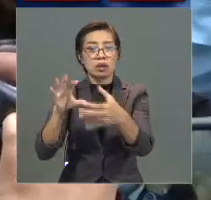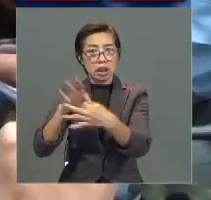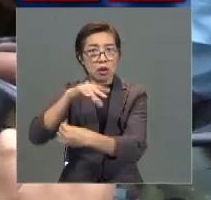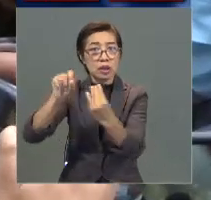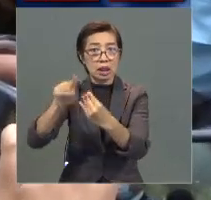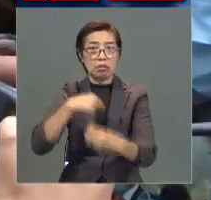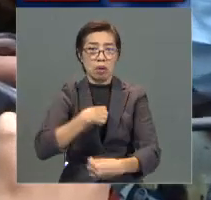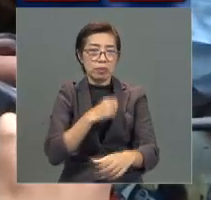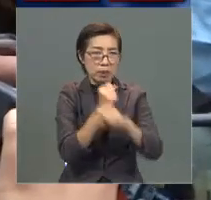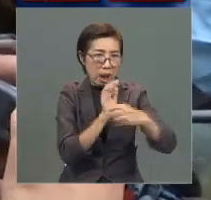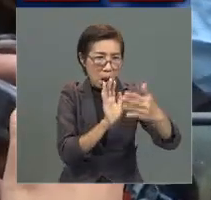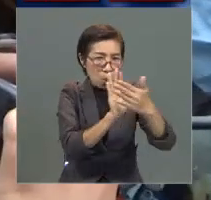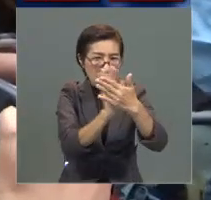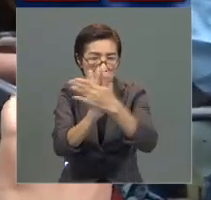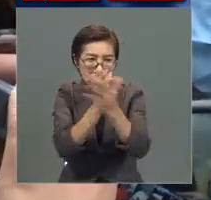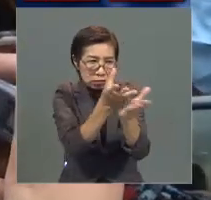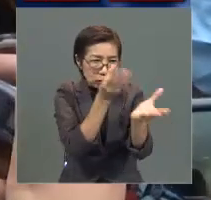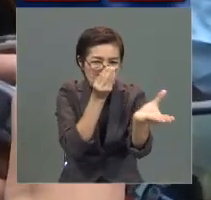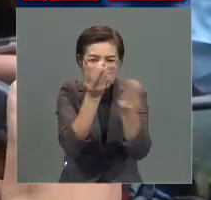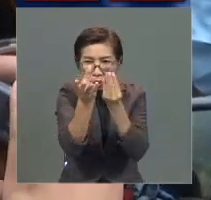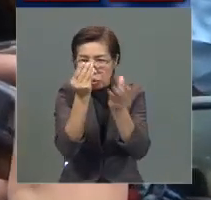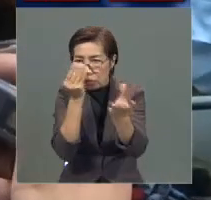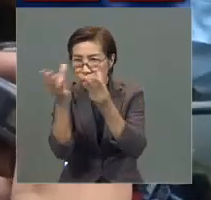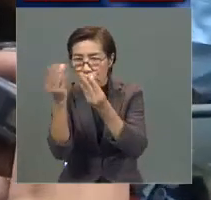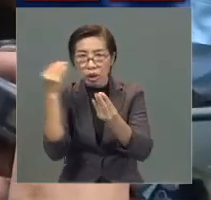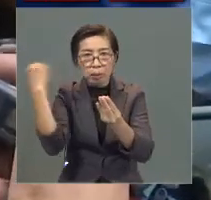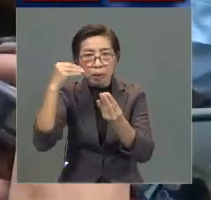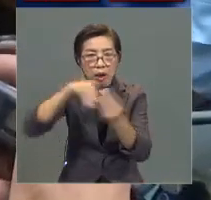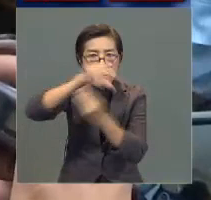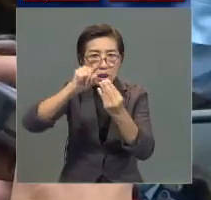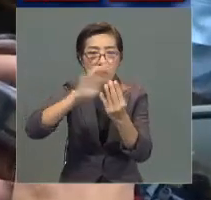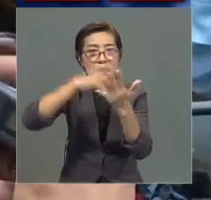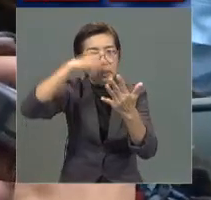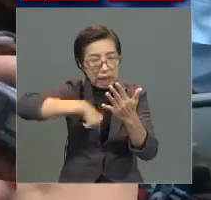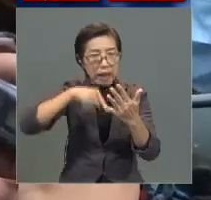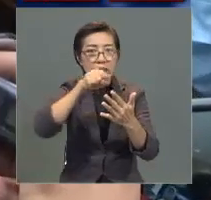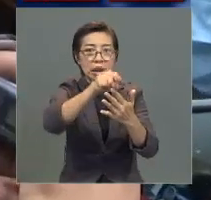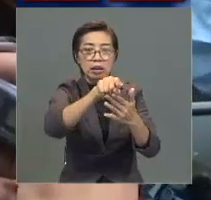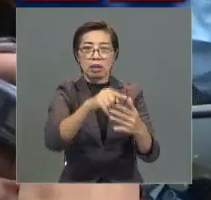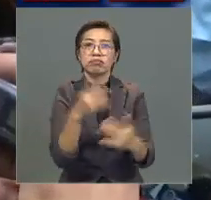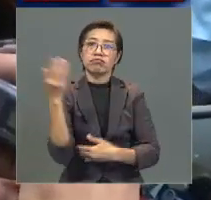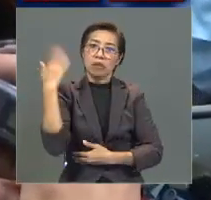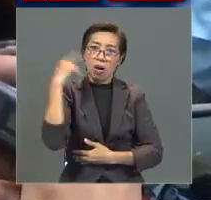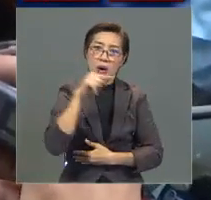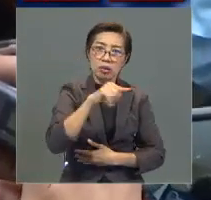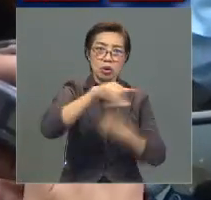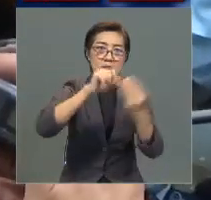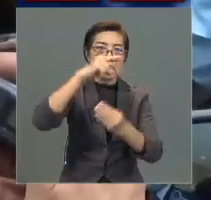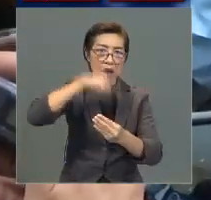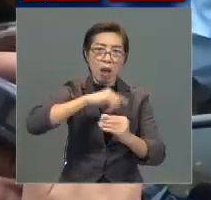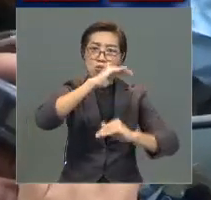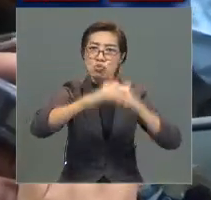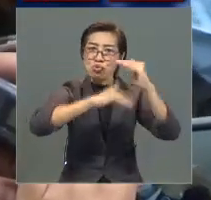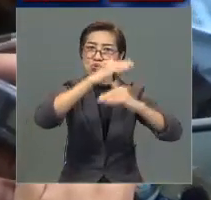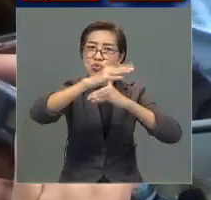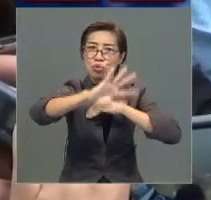ษฐกิจเพราะนั้นผมก็ซึมซับแล้วก็เรียนรู้นะครับเศรษฐกิจของบ้านเราทั้งภาวะที่เศรษฐกิจของเราเดินไ